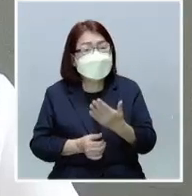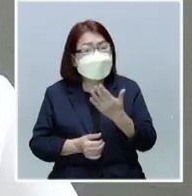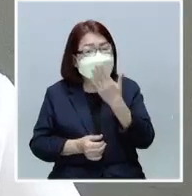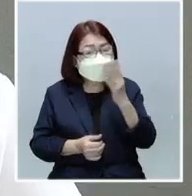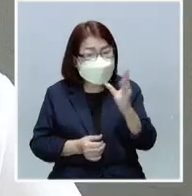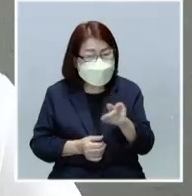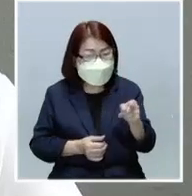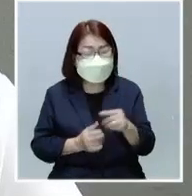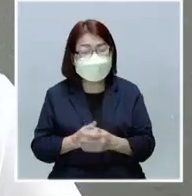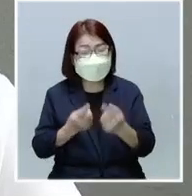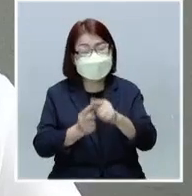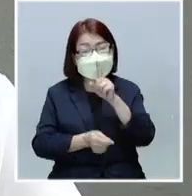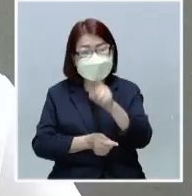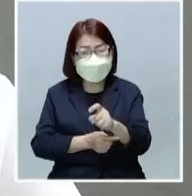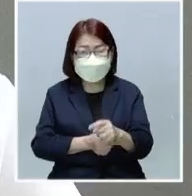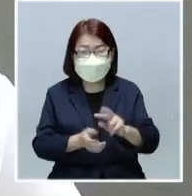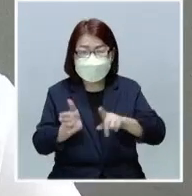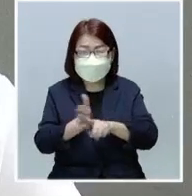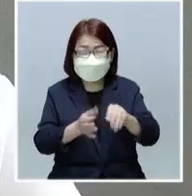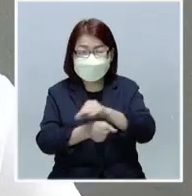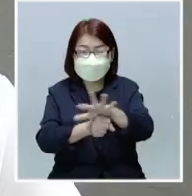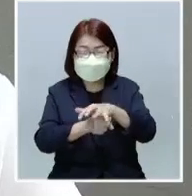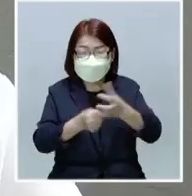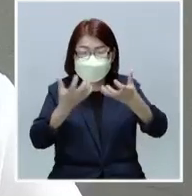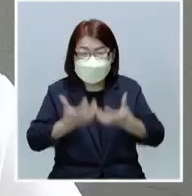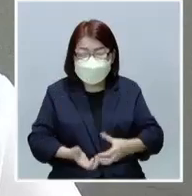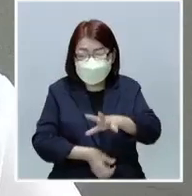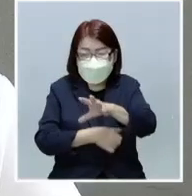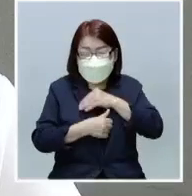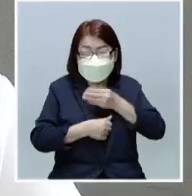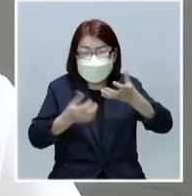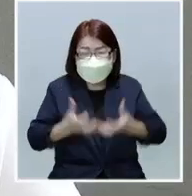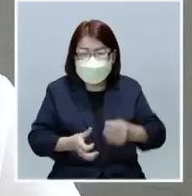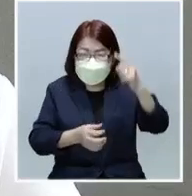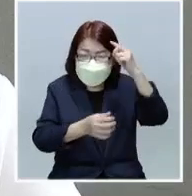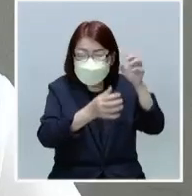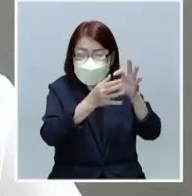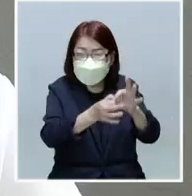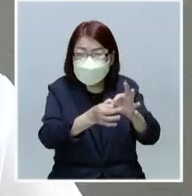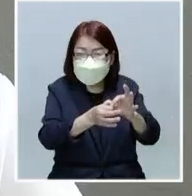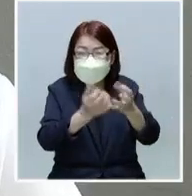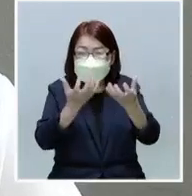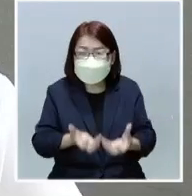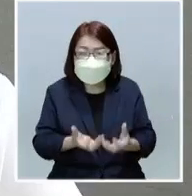แรงเท่าที่ดูในเบื้องต้นมันน่ากังวลอะไรยังไงมากน้อยแค่ไหน